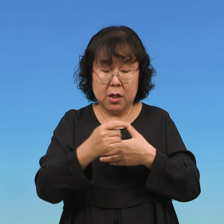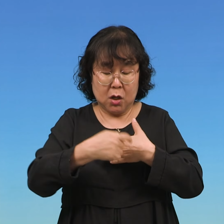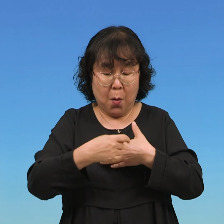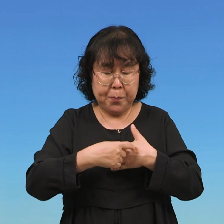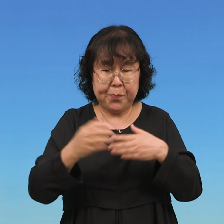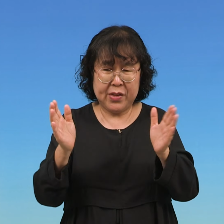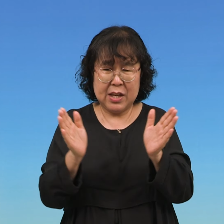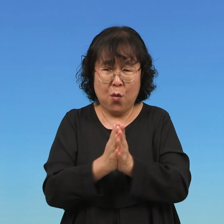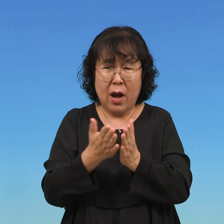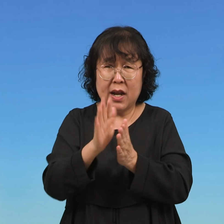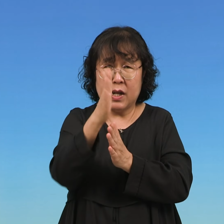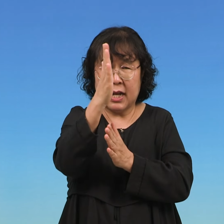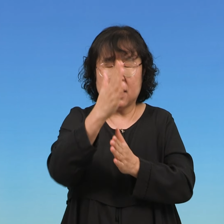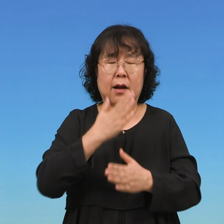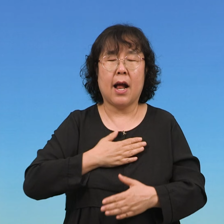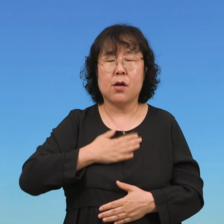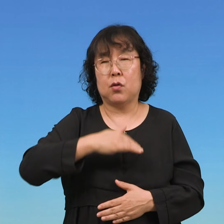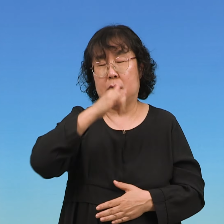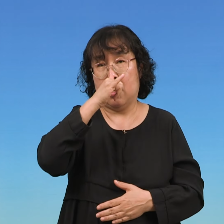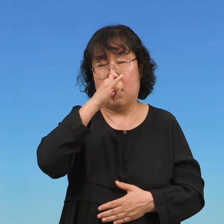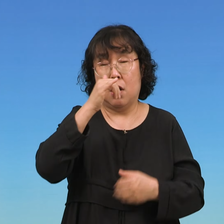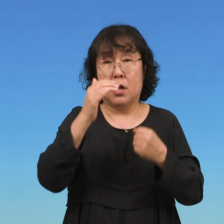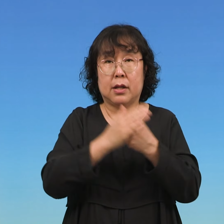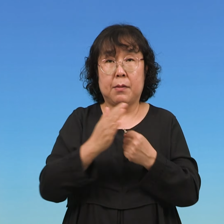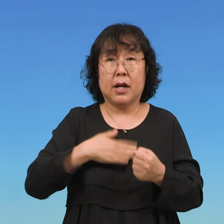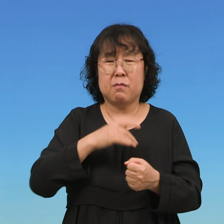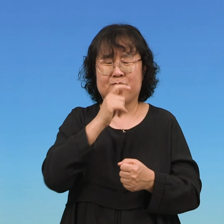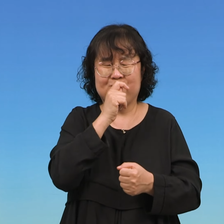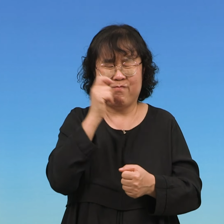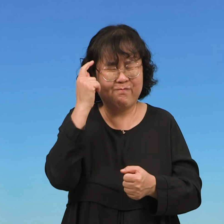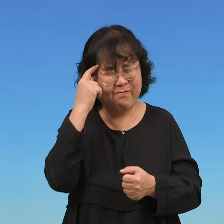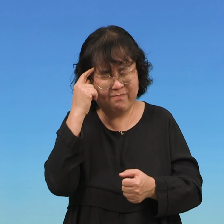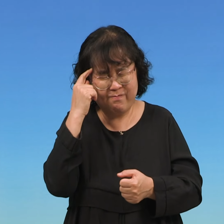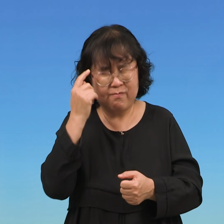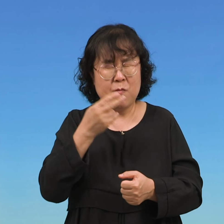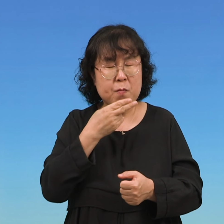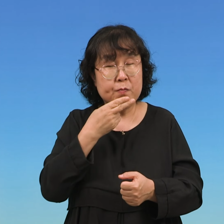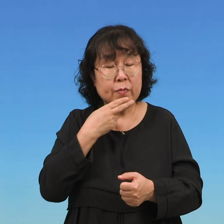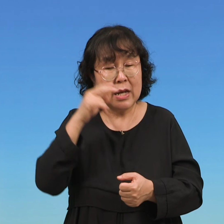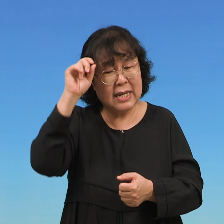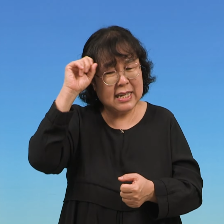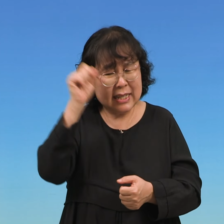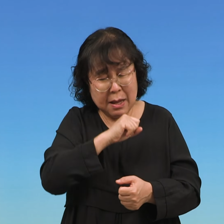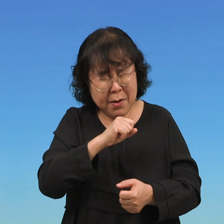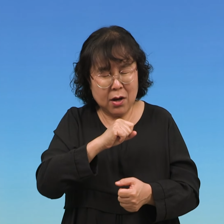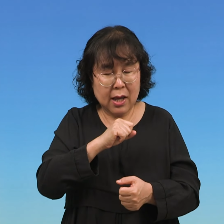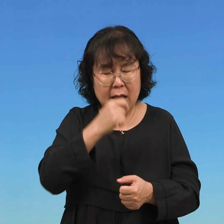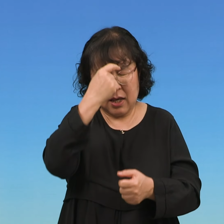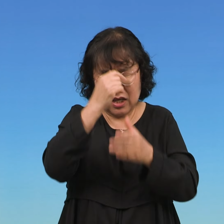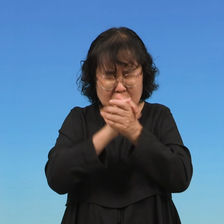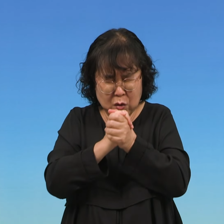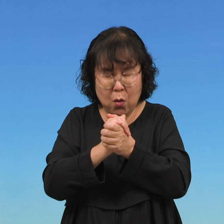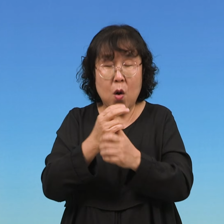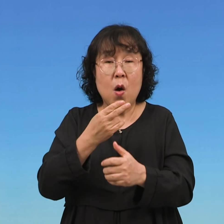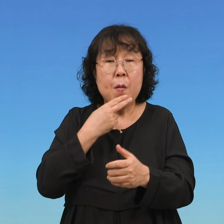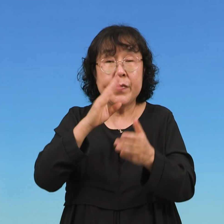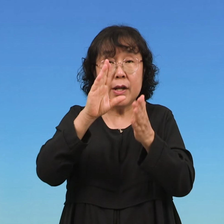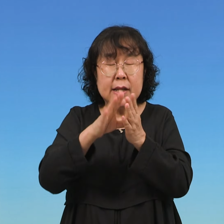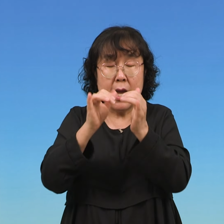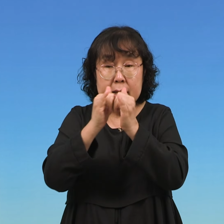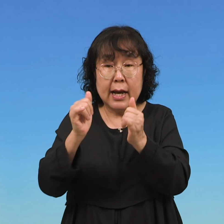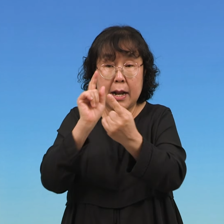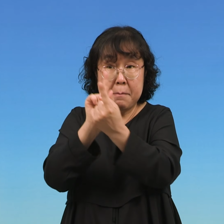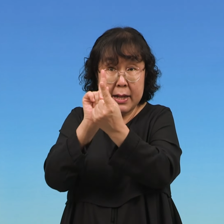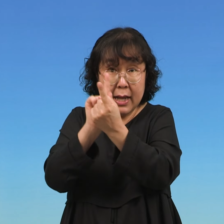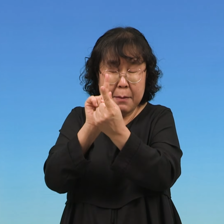껍데기가 화려하다는 거 너무 잘 알고 있습니다 그래서 제가 아주 묵상도 잘 안 하고 뭐 새벽도 안 깨우고 그럴 때 사람들을